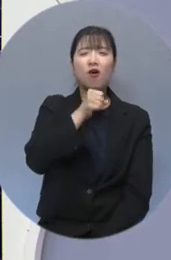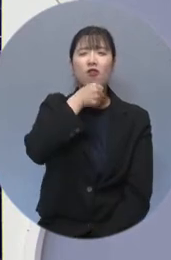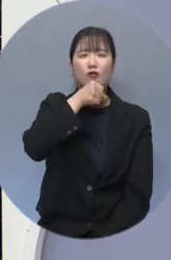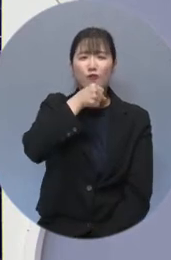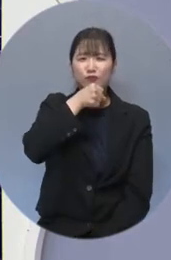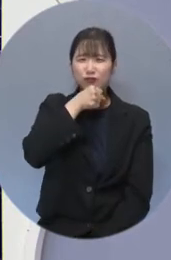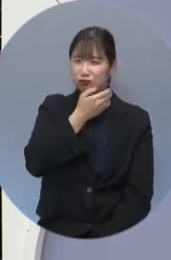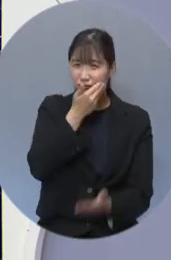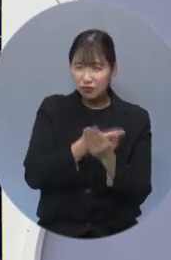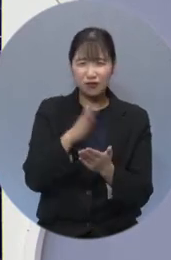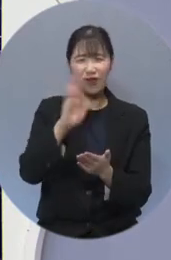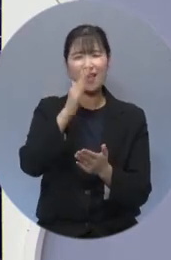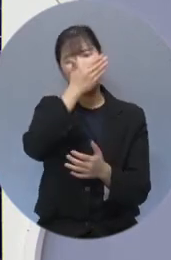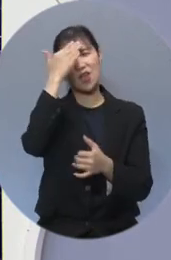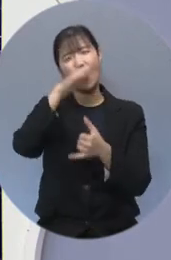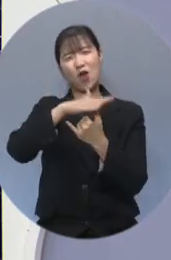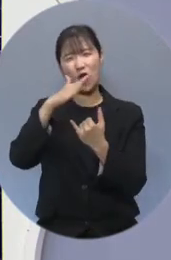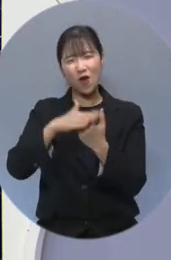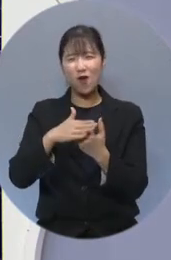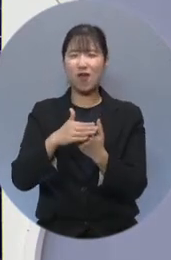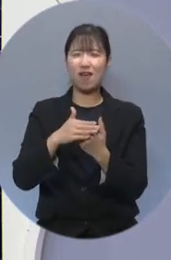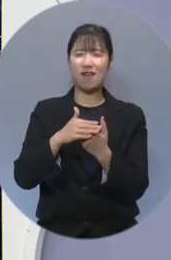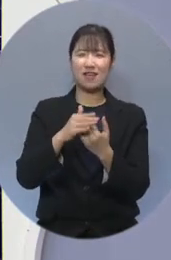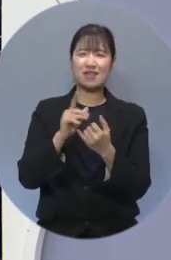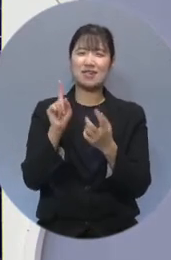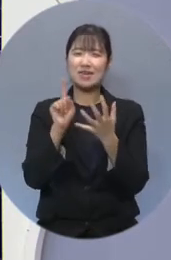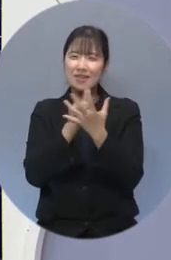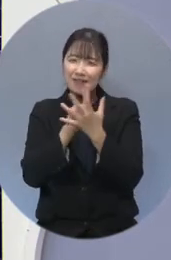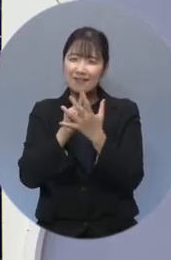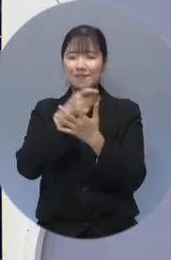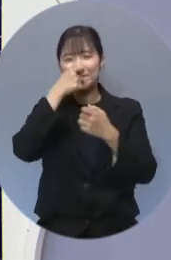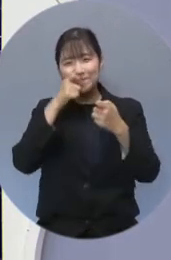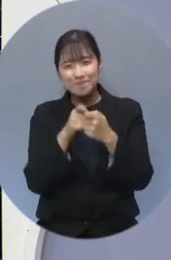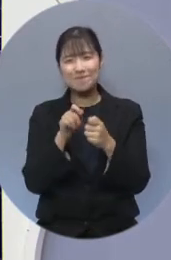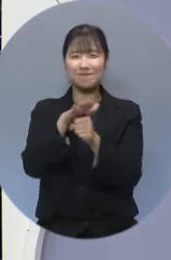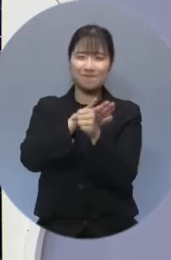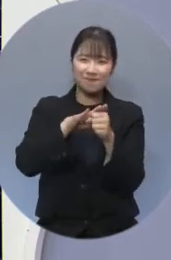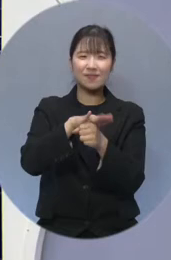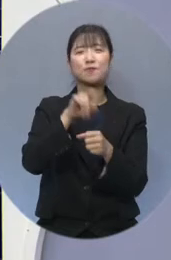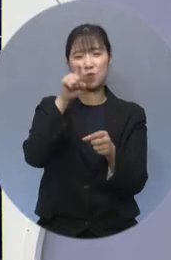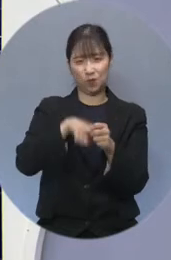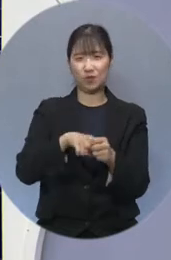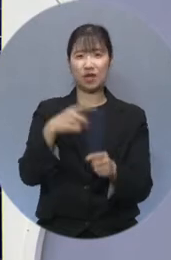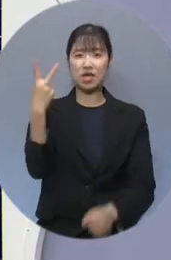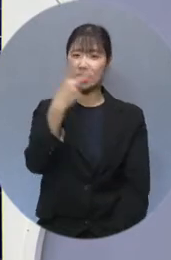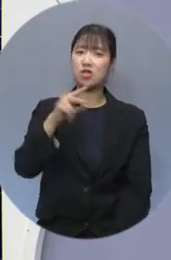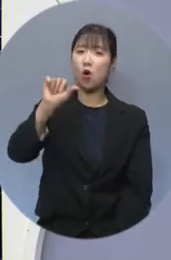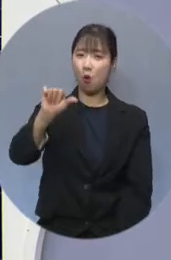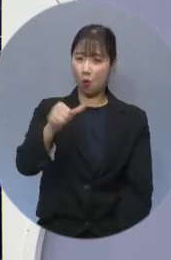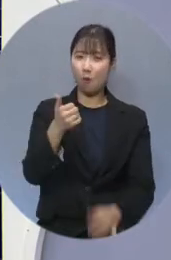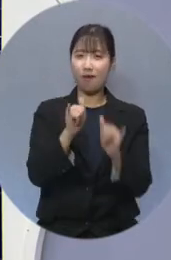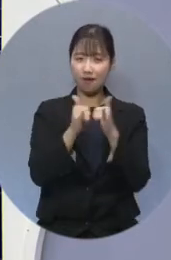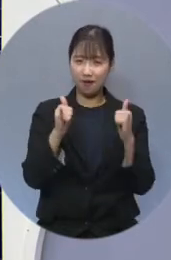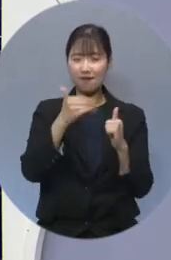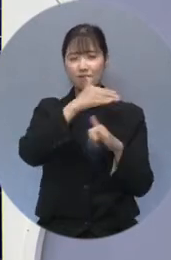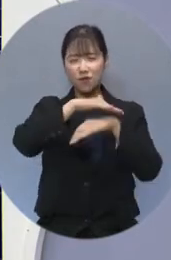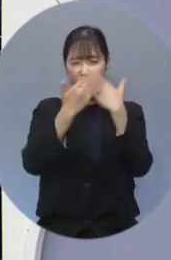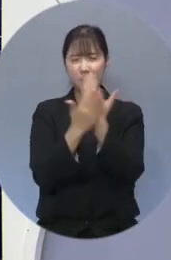성적보다도 청소년들과 친선 우애 이렇게 해서 한 2,500명 된 선수들이 전 세계 청소년들이